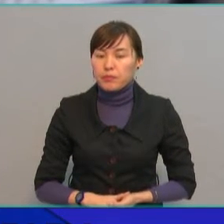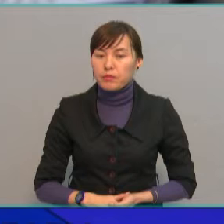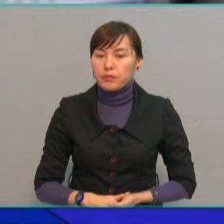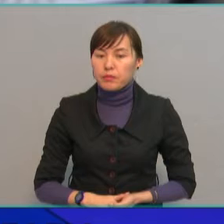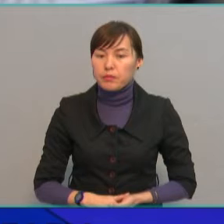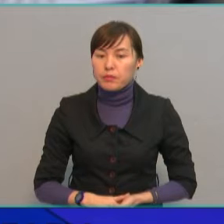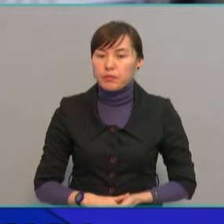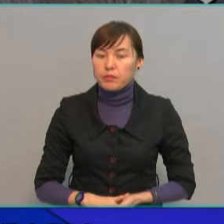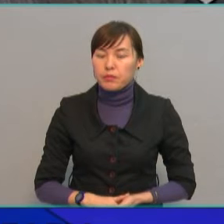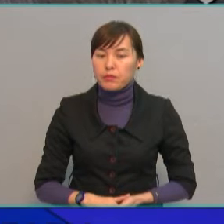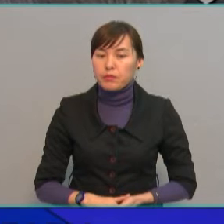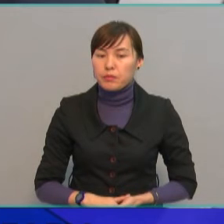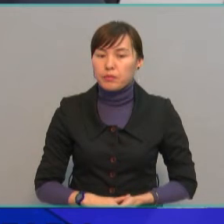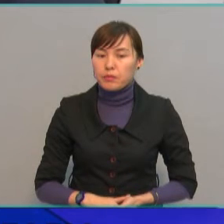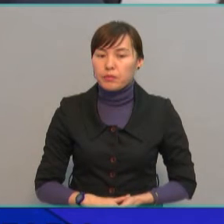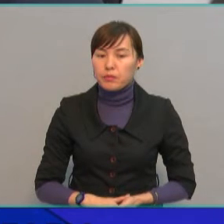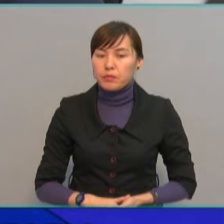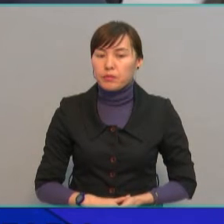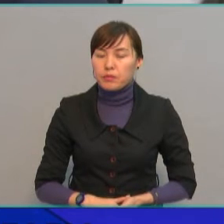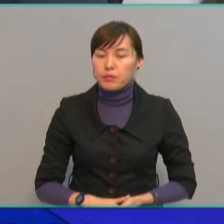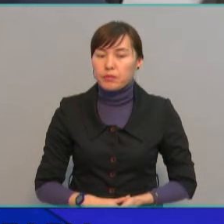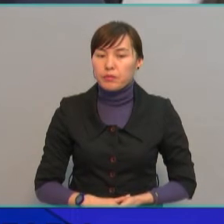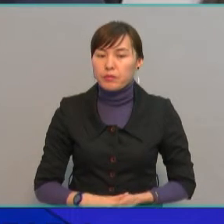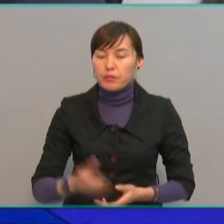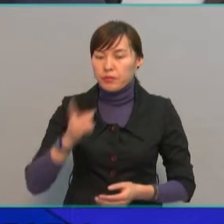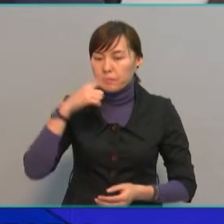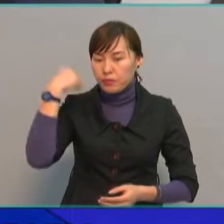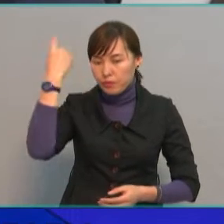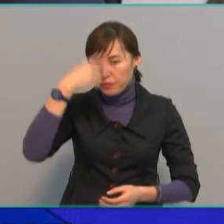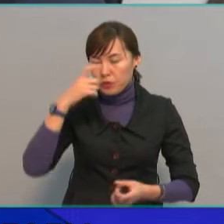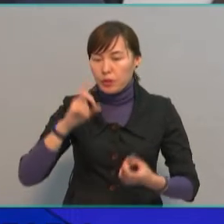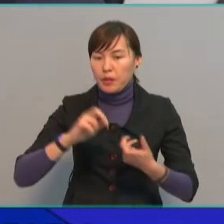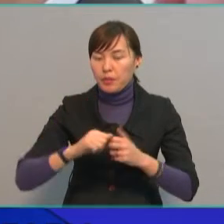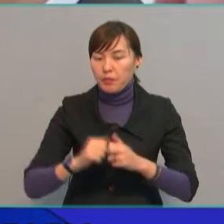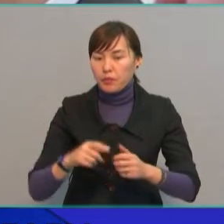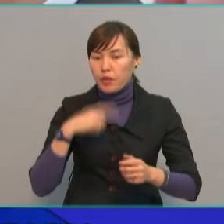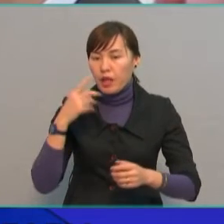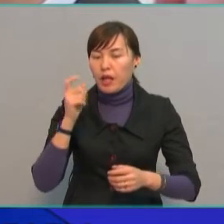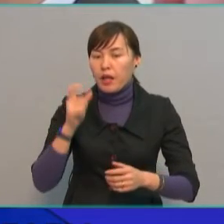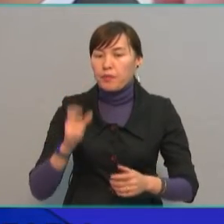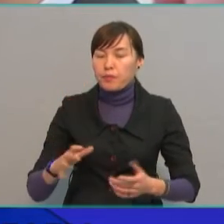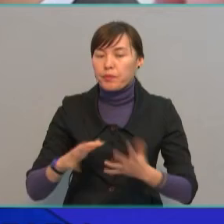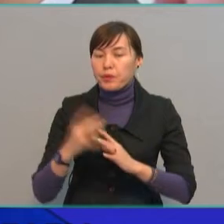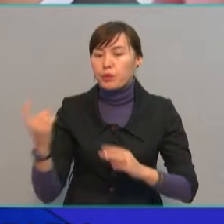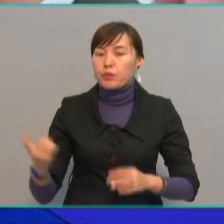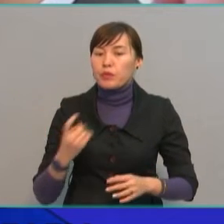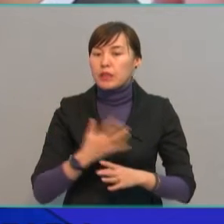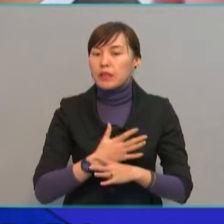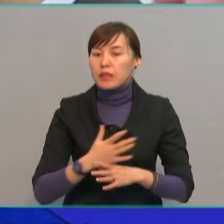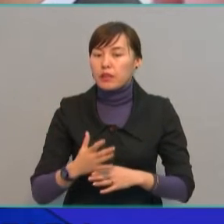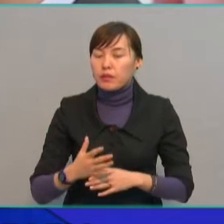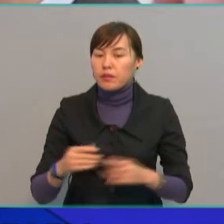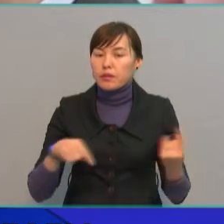Өзіміз биыл осы басымдық беріп отырмыз. Жеке бастарына қатысты мәселелерін көтерген тұрғындар ауыл шаруашылығы